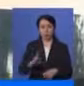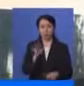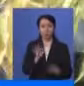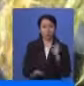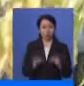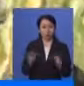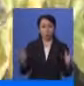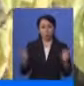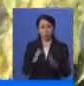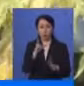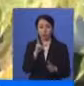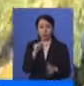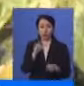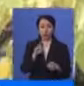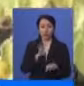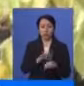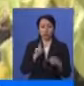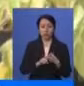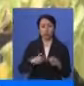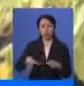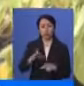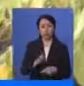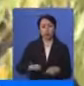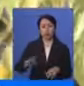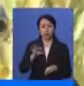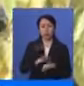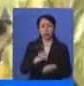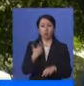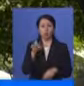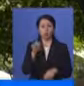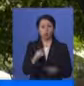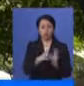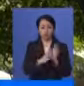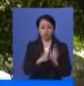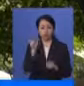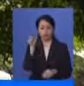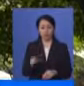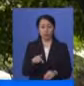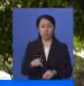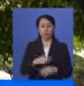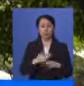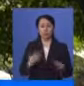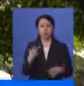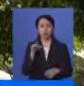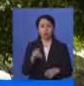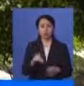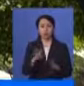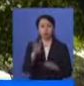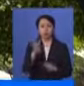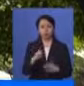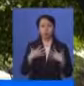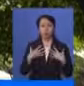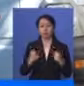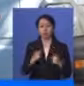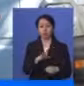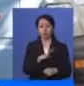стабилизировалась. Уменьшилось число заболевших коронавирусом. Всего в регионе заражено более 3900 человек. Из них более 3400